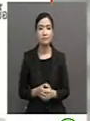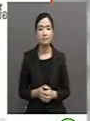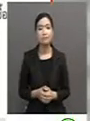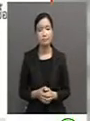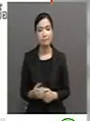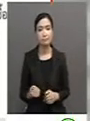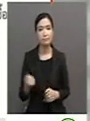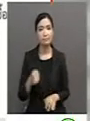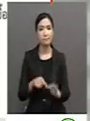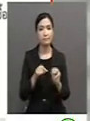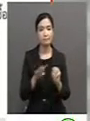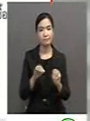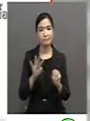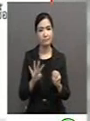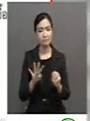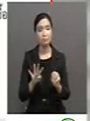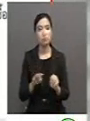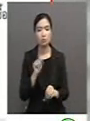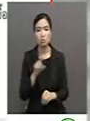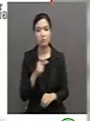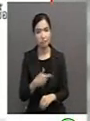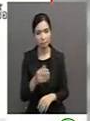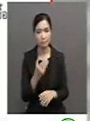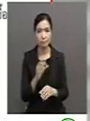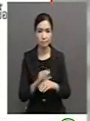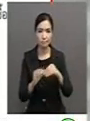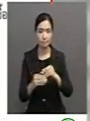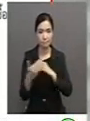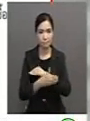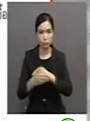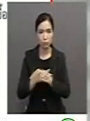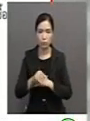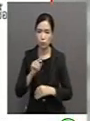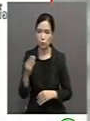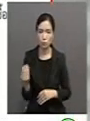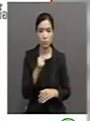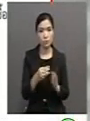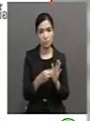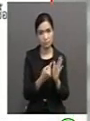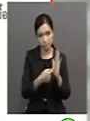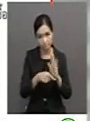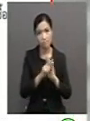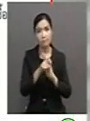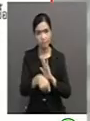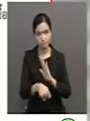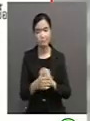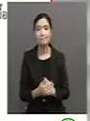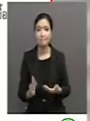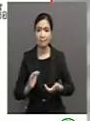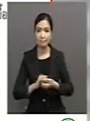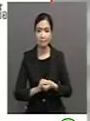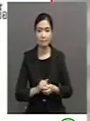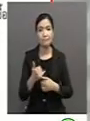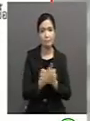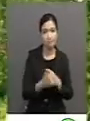ชาติที่ใช้อำนาจตามมาตรา 44เร่งรัดการดำเนินโครงการรถไฟความเร็วสูงช่วงกรุงเทพนครราชสมาก็เป็นความ